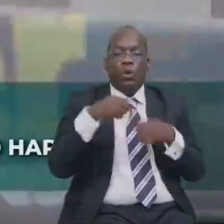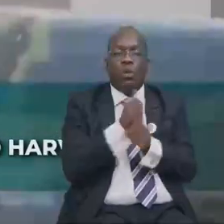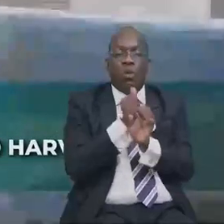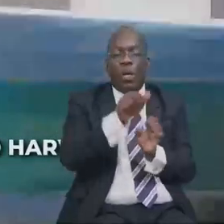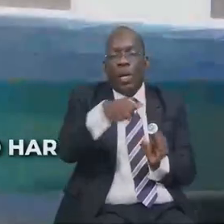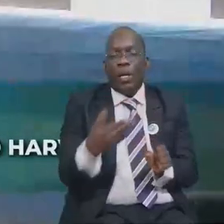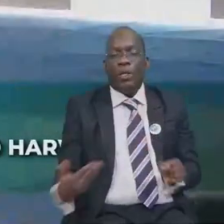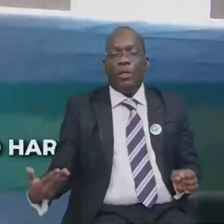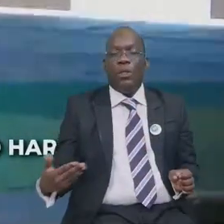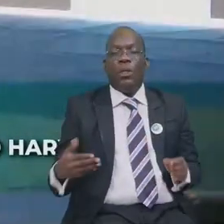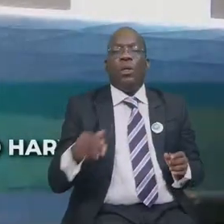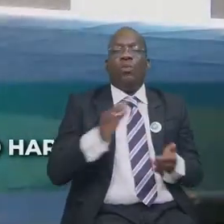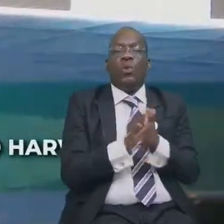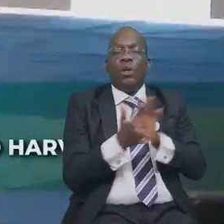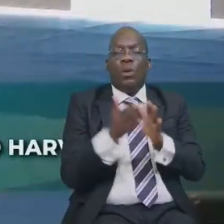ramener tout,